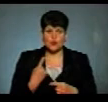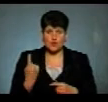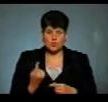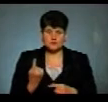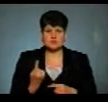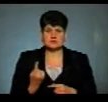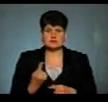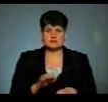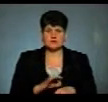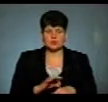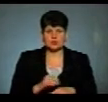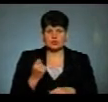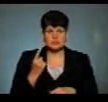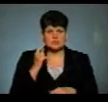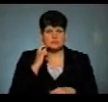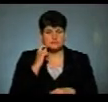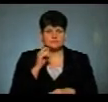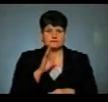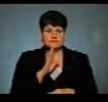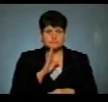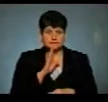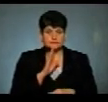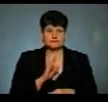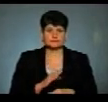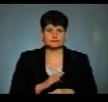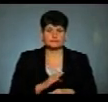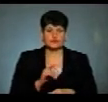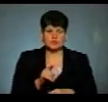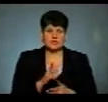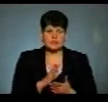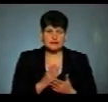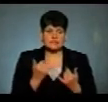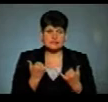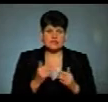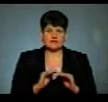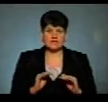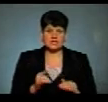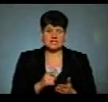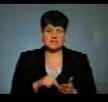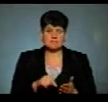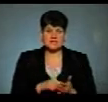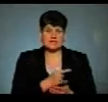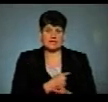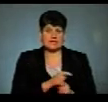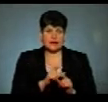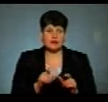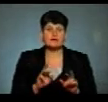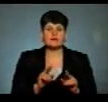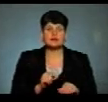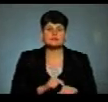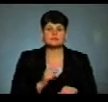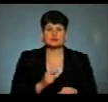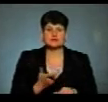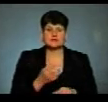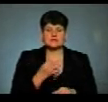на коронавірус захворіла 11-річна дитина. Вона перебуває зараз у дитячій міській лікарні. Як вона почувається, розповів